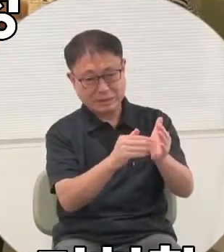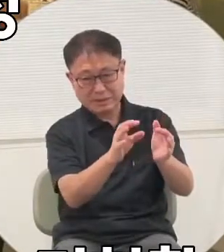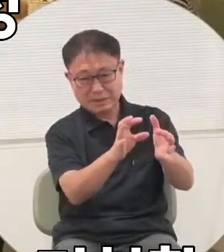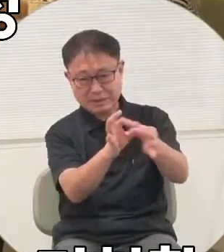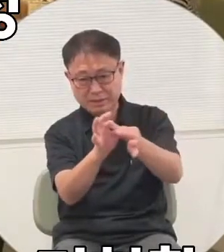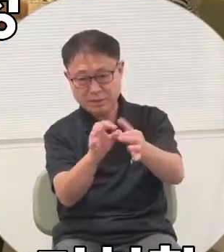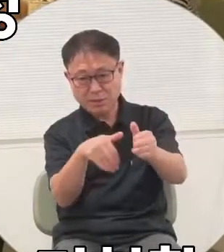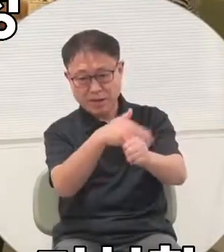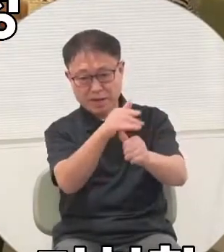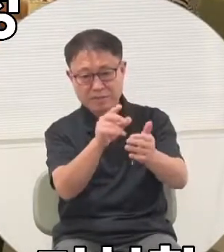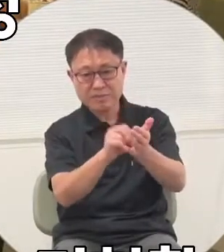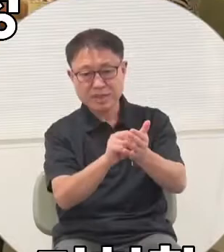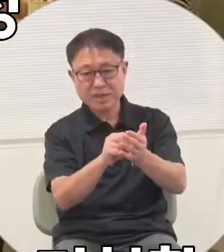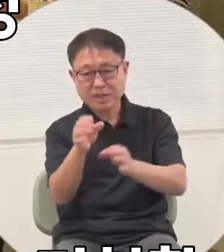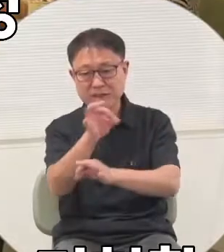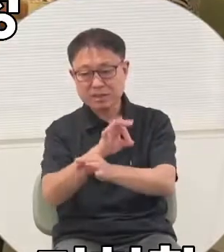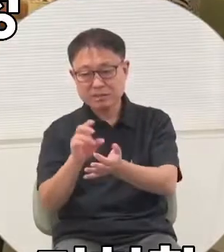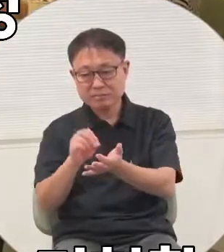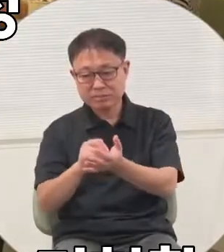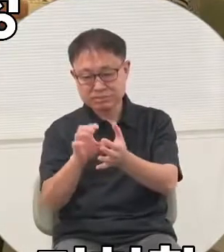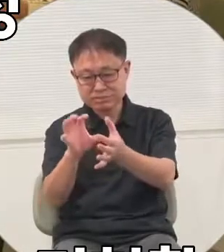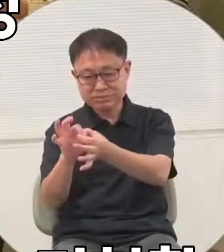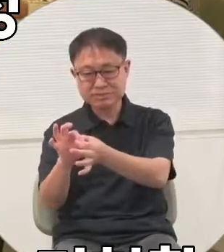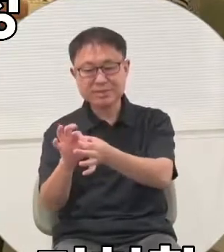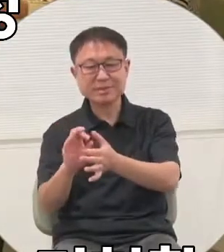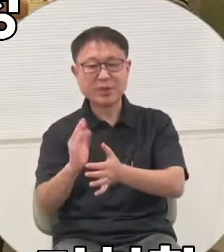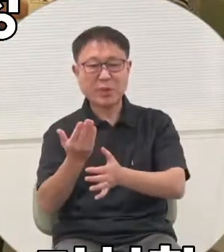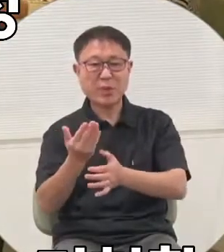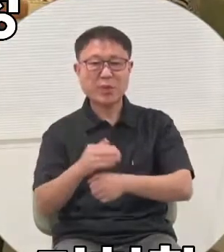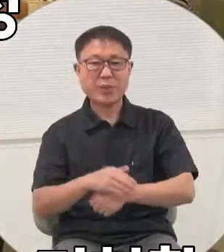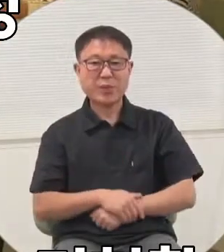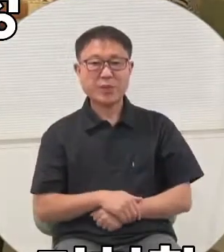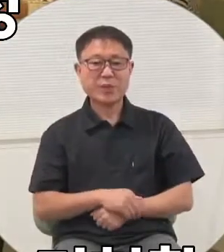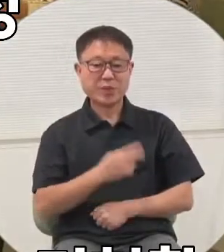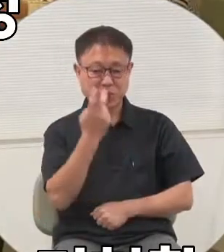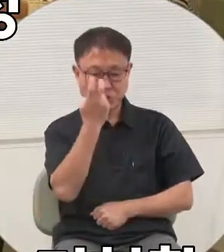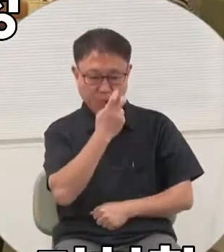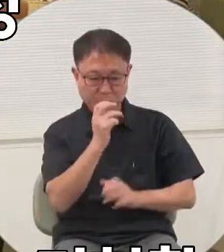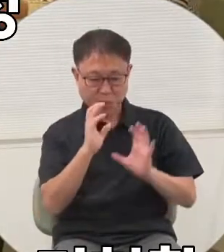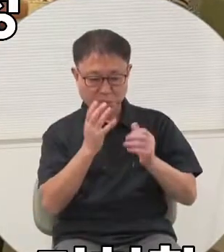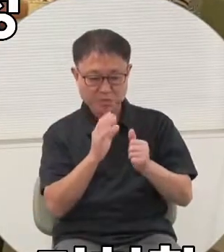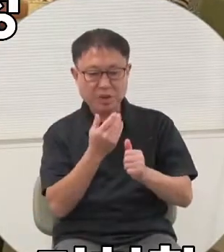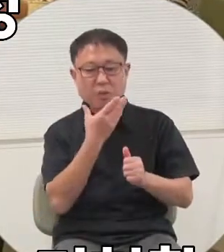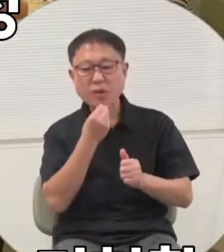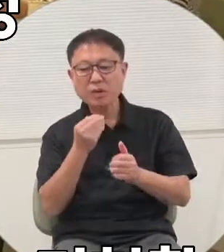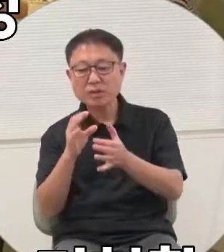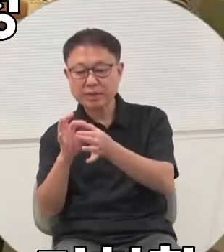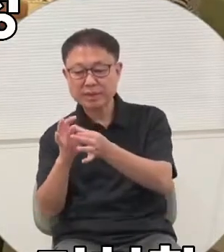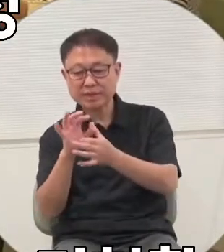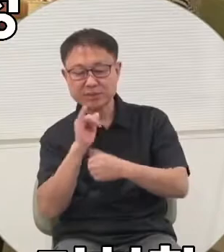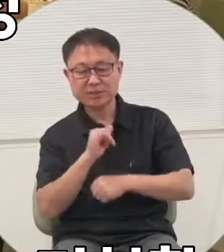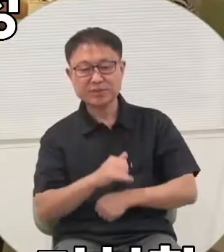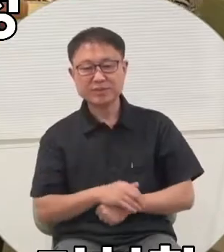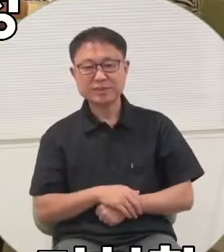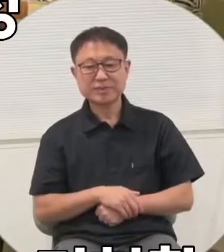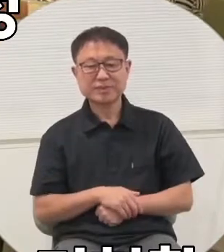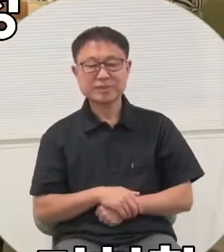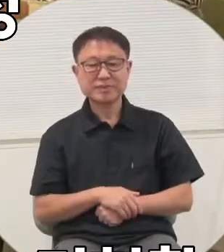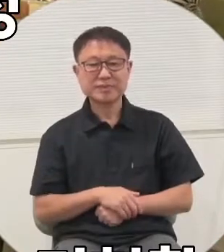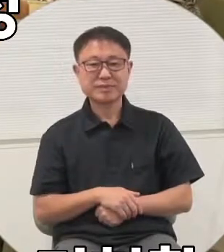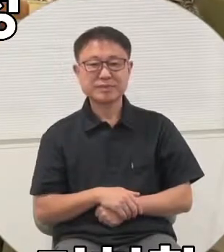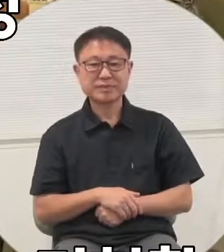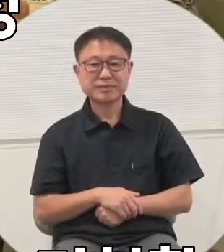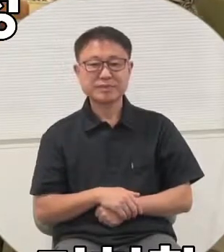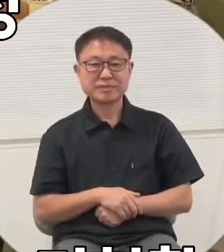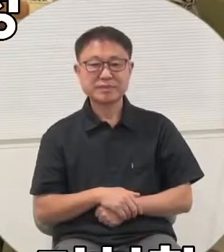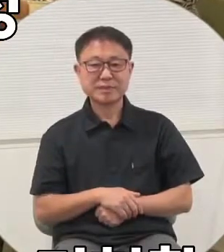환경 문제가 경제 문제에도 걸려 들어가는 것도 있지. 돌봄 문제가 복지의 문제에도 걸려 들어가지. 이렇게 또 돼 있어서